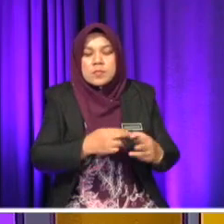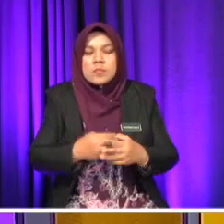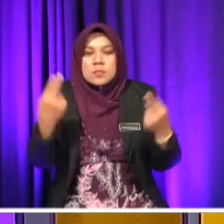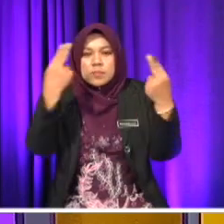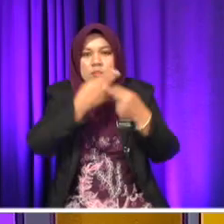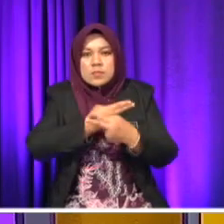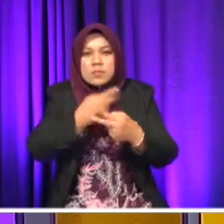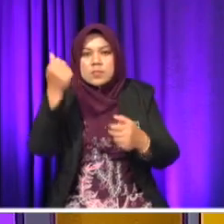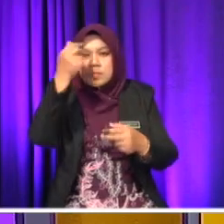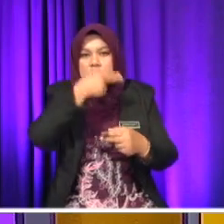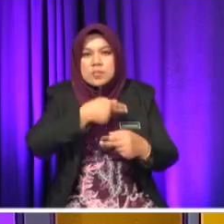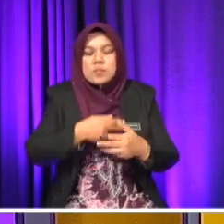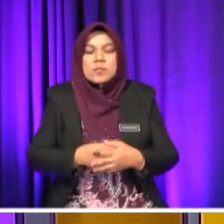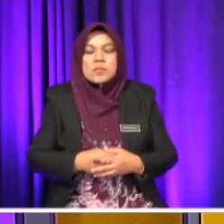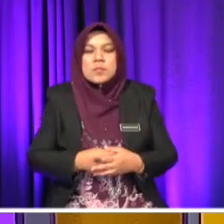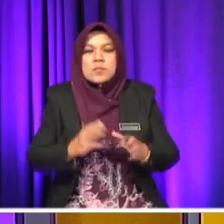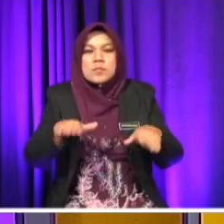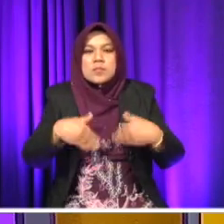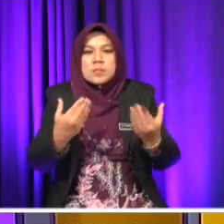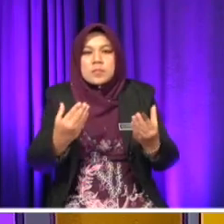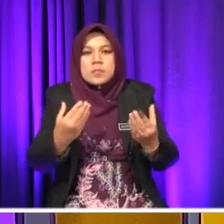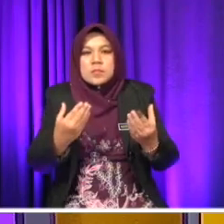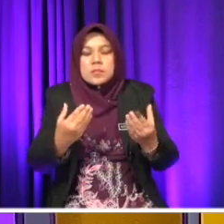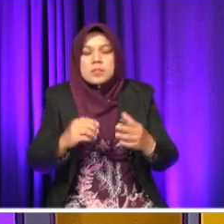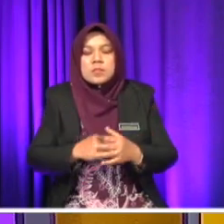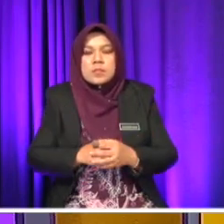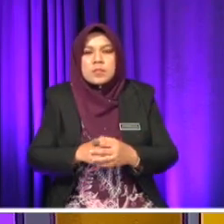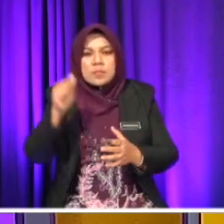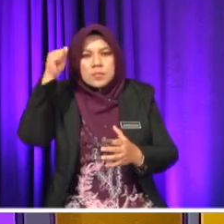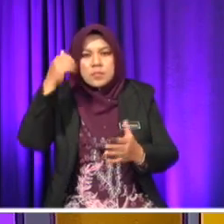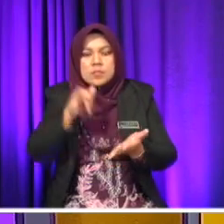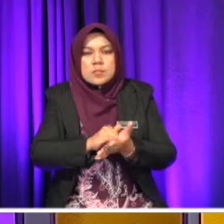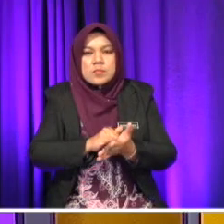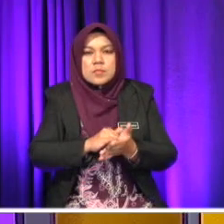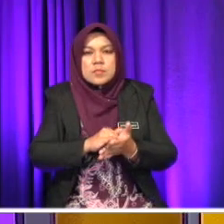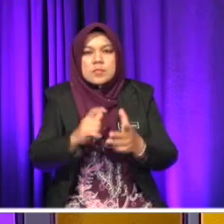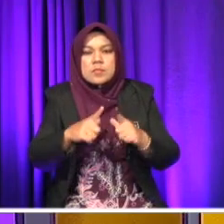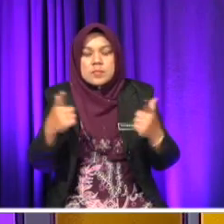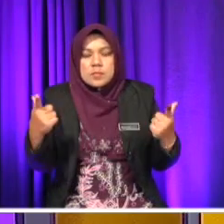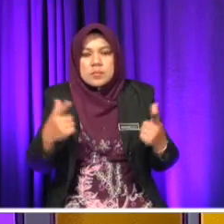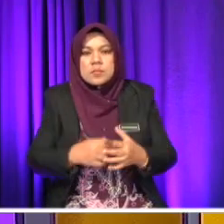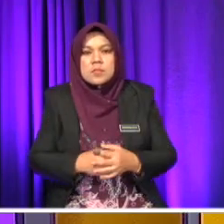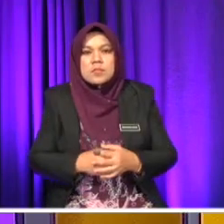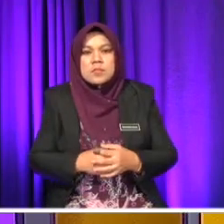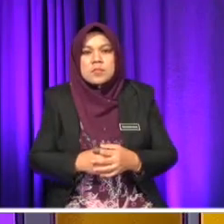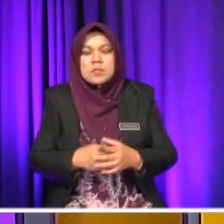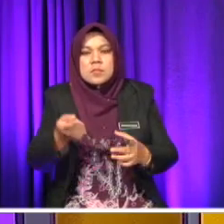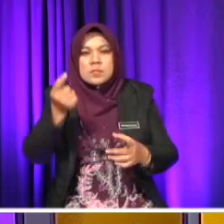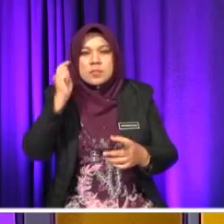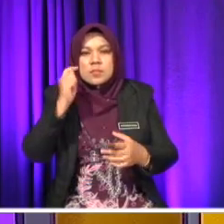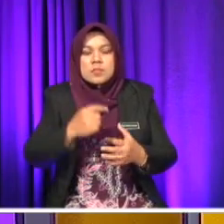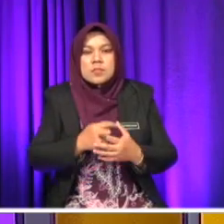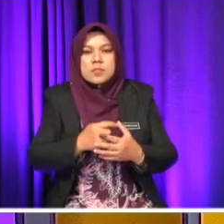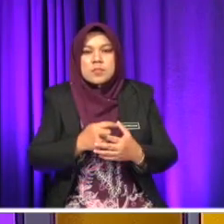hadapi tempuhi bagaimana mereka menanggapi itu dengan ke berbagaian Citra seperti yang disebut oleh rusdina tadi